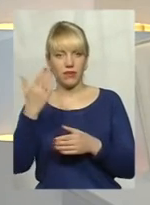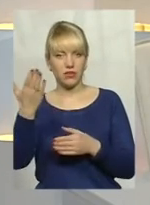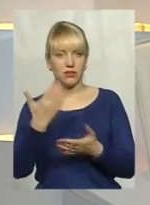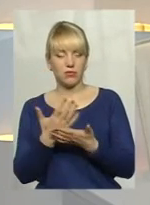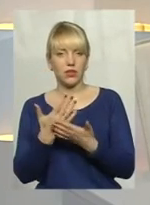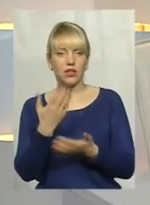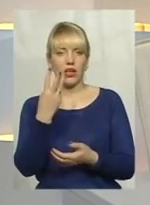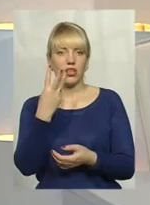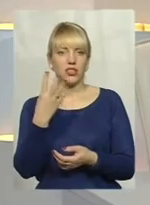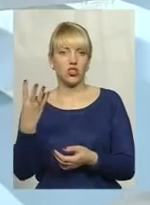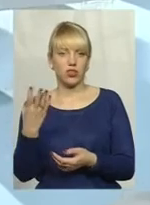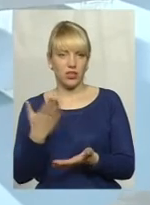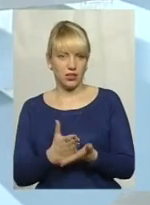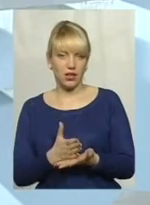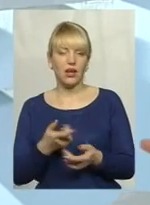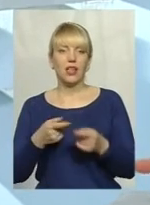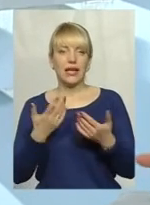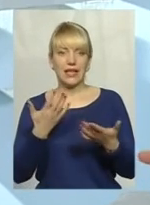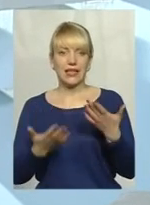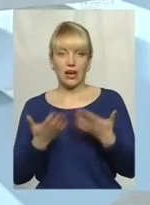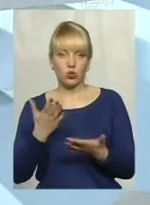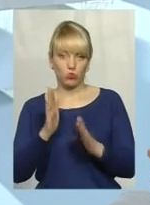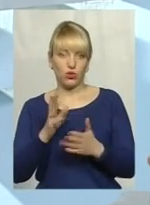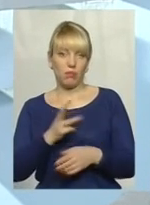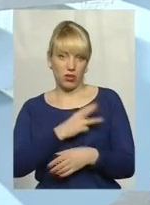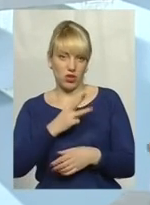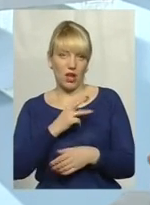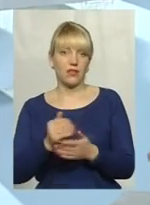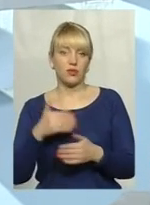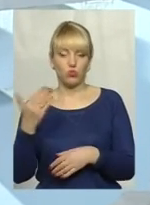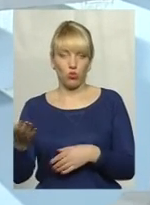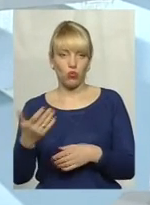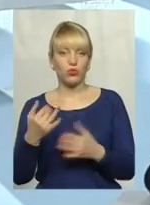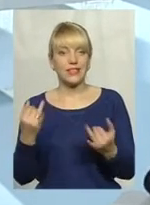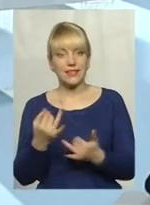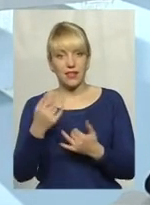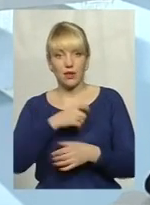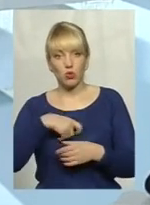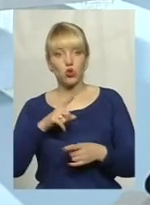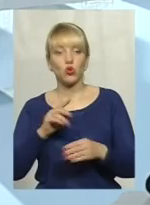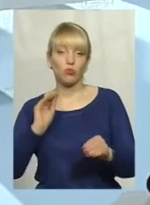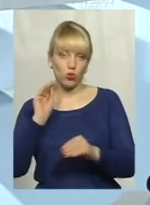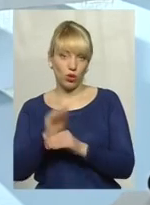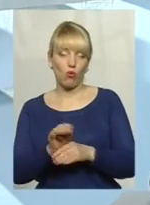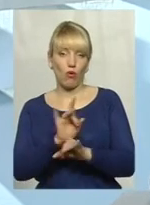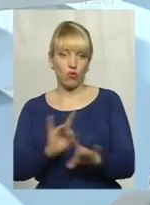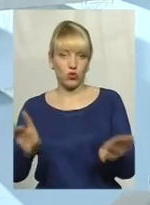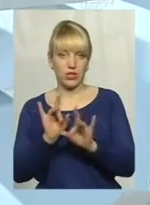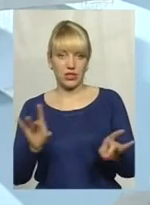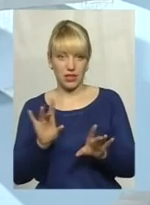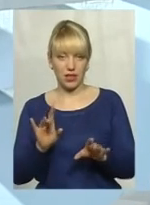34-40, ну, відповідно, яка рада. От, тобто, якщо буде бажання з боку і зацікавленість з боку депутатів для того, щоб додатково роз'яснити,